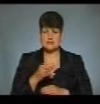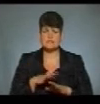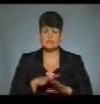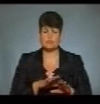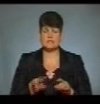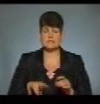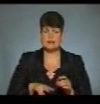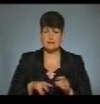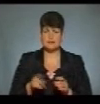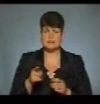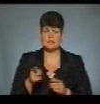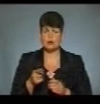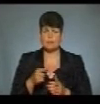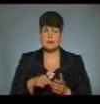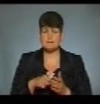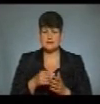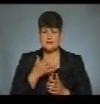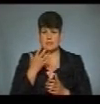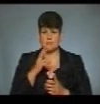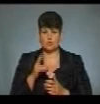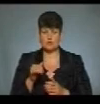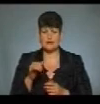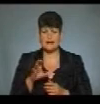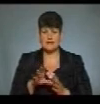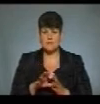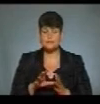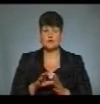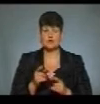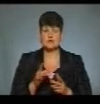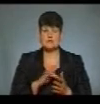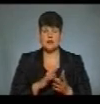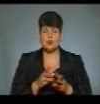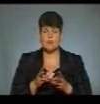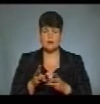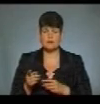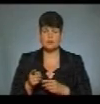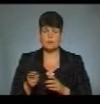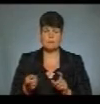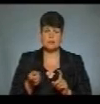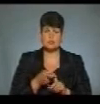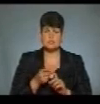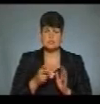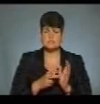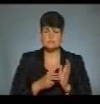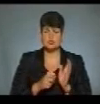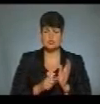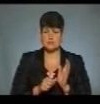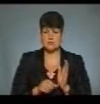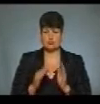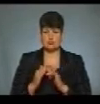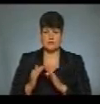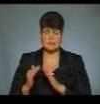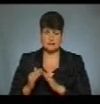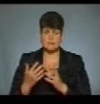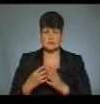директора «Тернопільміськтеплокомуненерго» Богдан Мийськів. До централізованого опалення у Тернополі підключено 760 будинків,